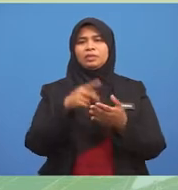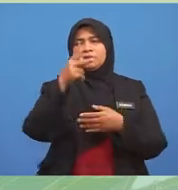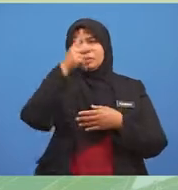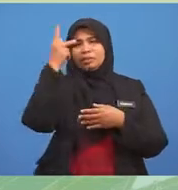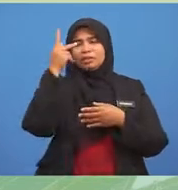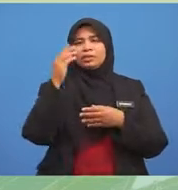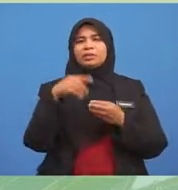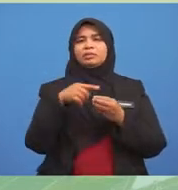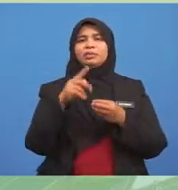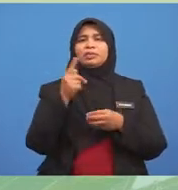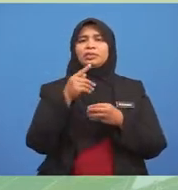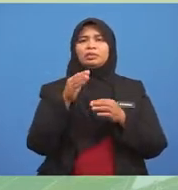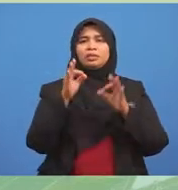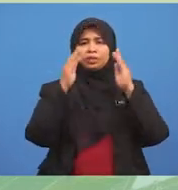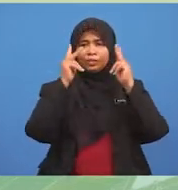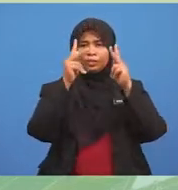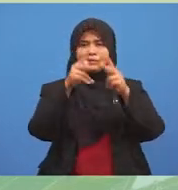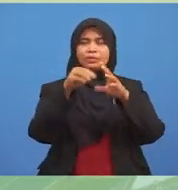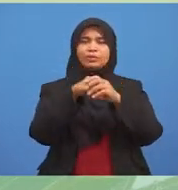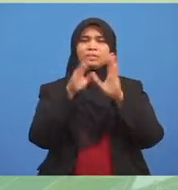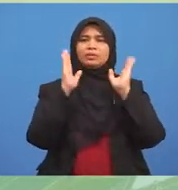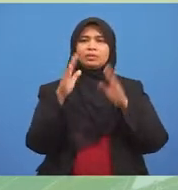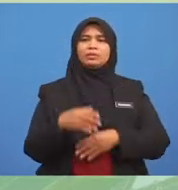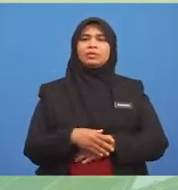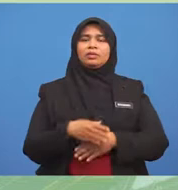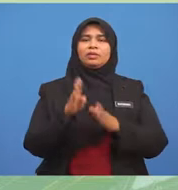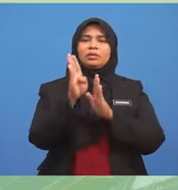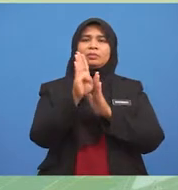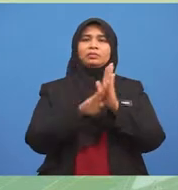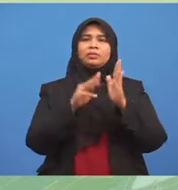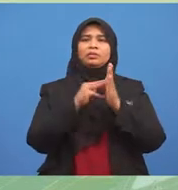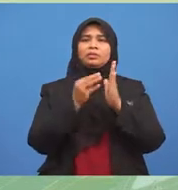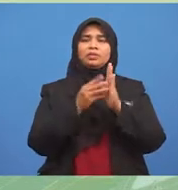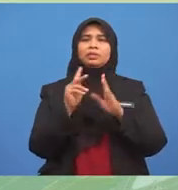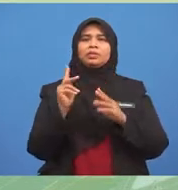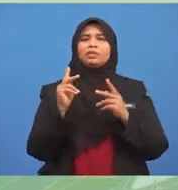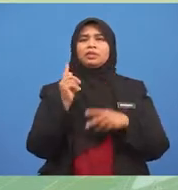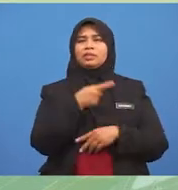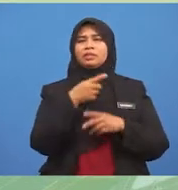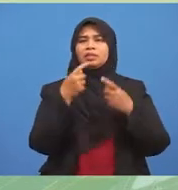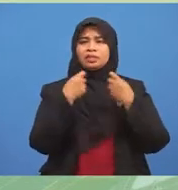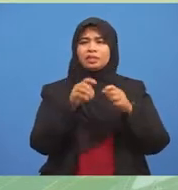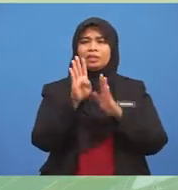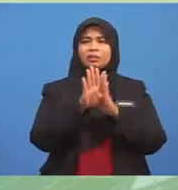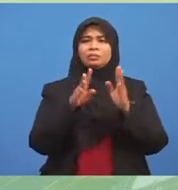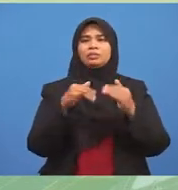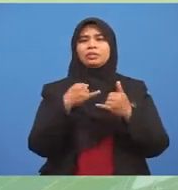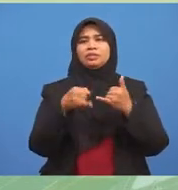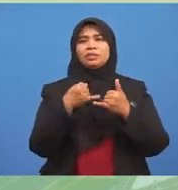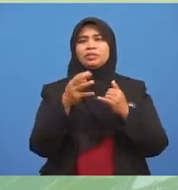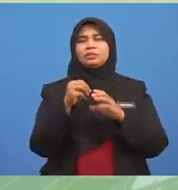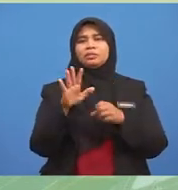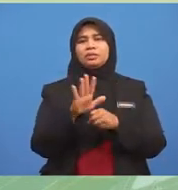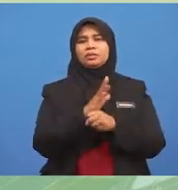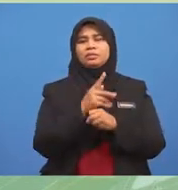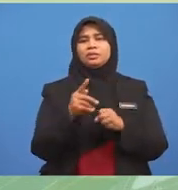kerana apabila kita khusyuk dalam solat, bermakna kita telah berjaya menyempurnakan satu ibadah yang agung